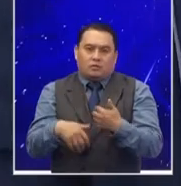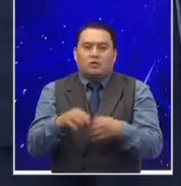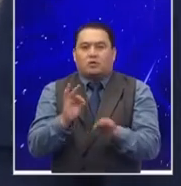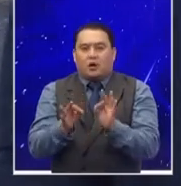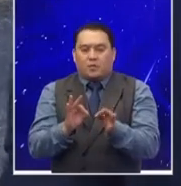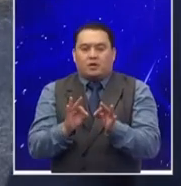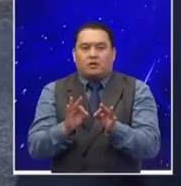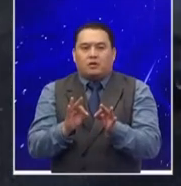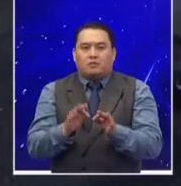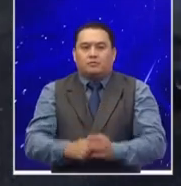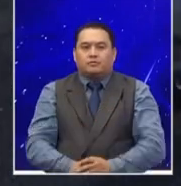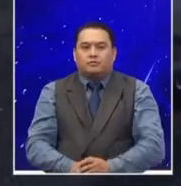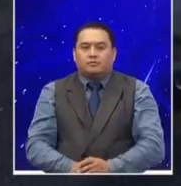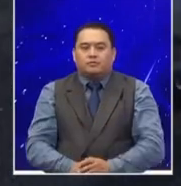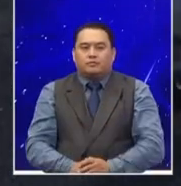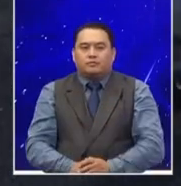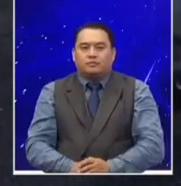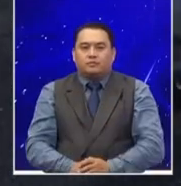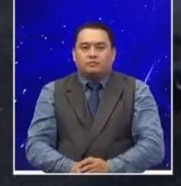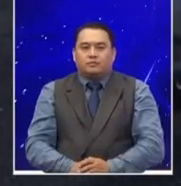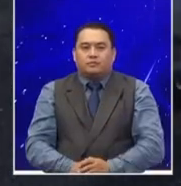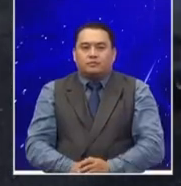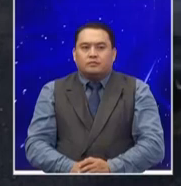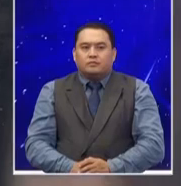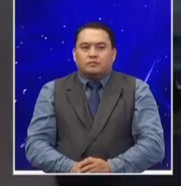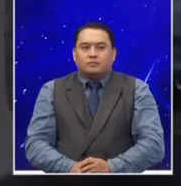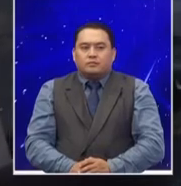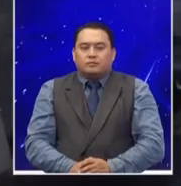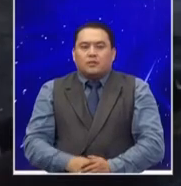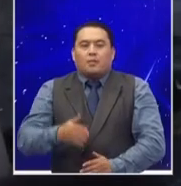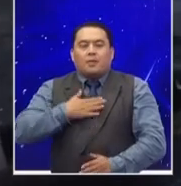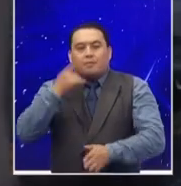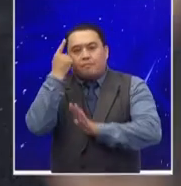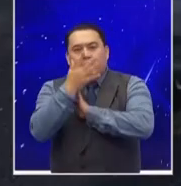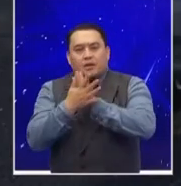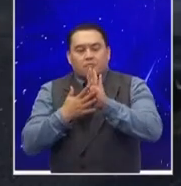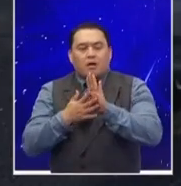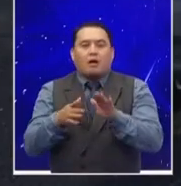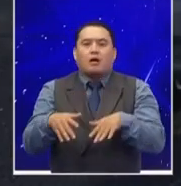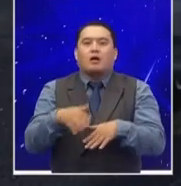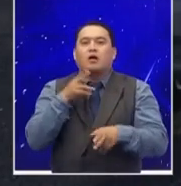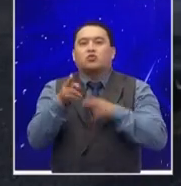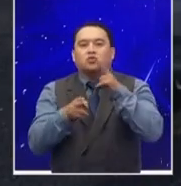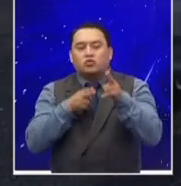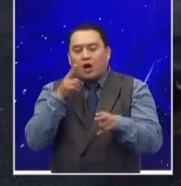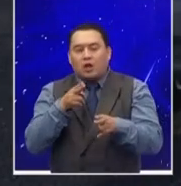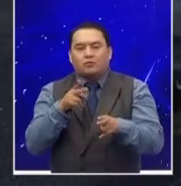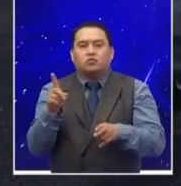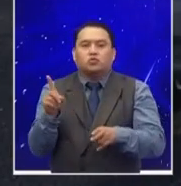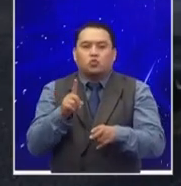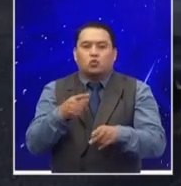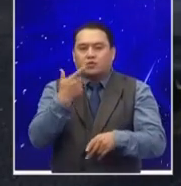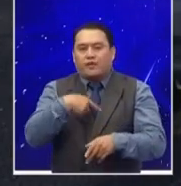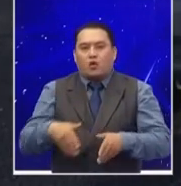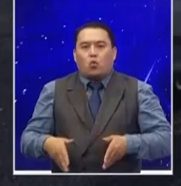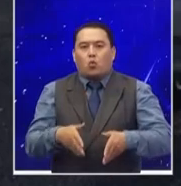По нормам все совпадает? Ну, на первый взгляд, да. Мы понимаем, что жители города обеспокоены качеством дорог на своих